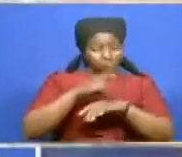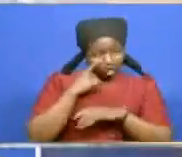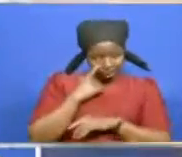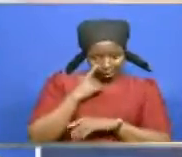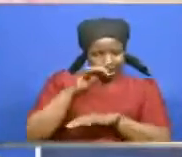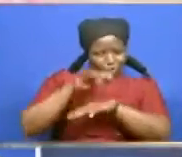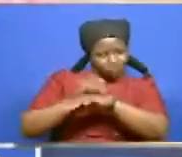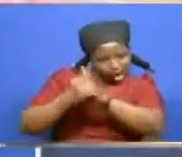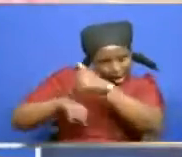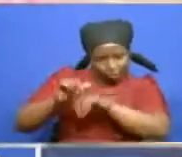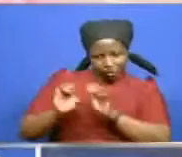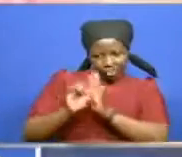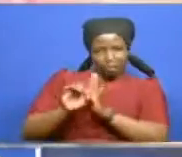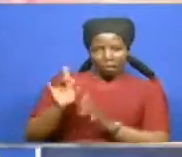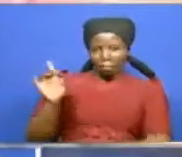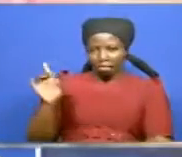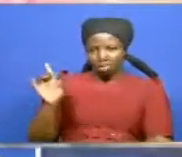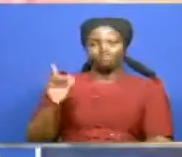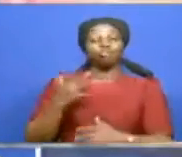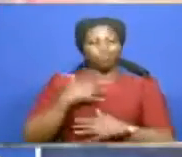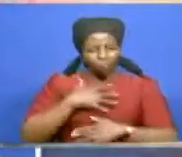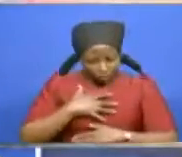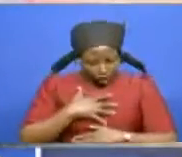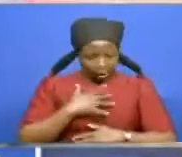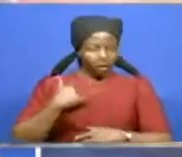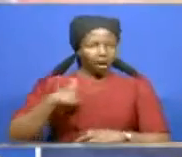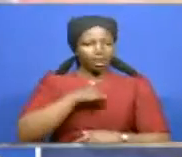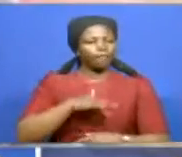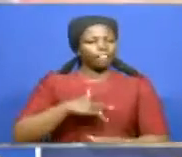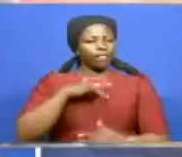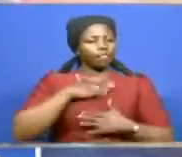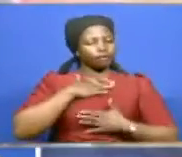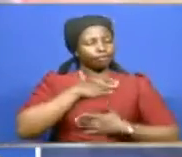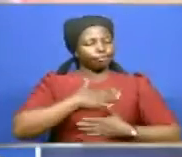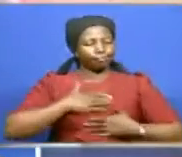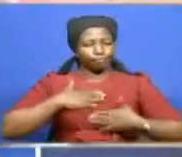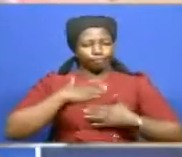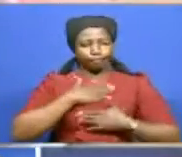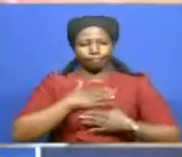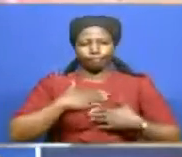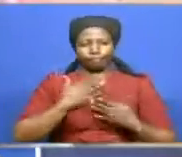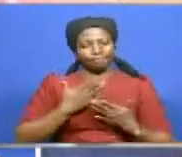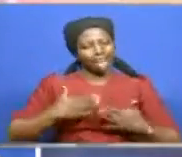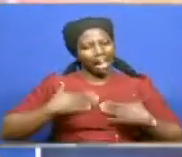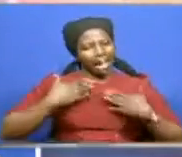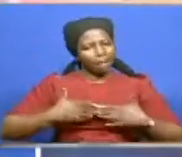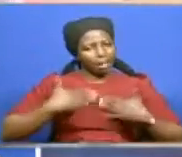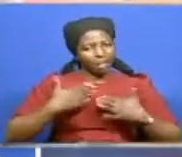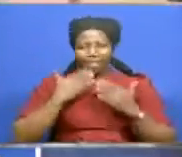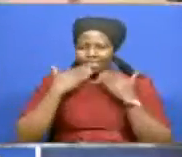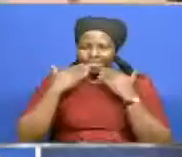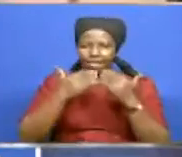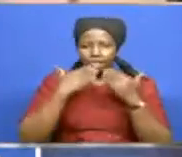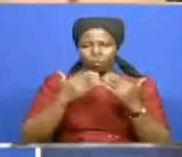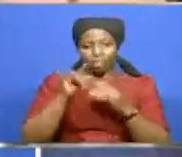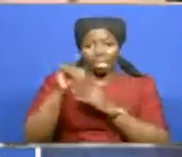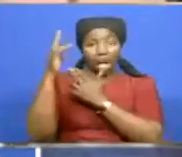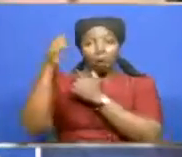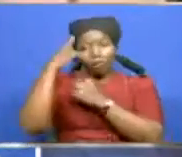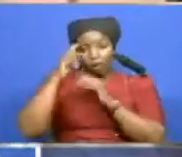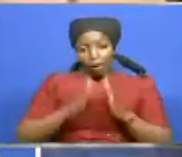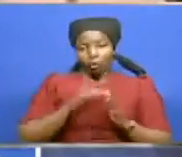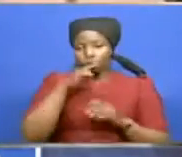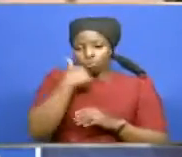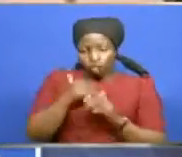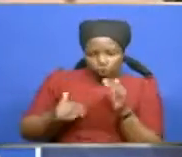of Mheshimiwa, we are of much gratitude. It's a hope to someone who was about to give up. Na inchi right now